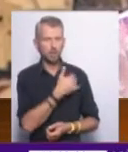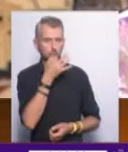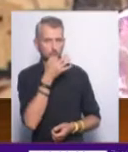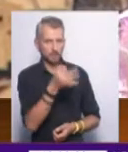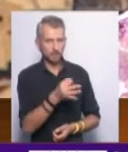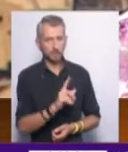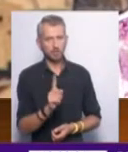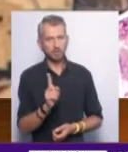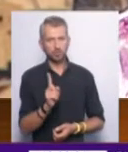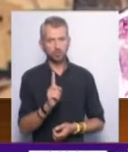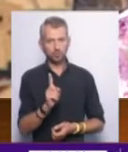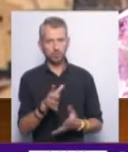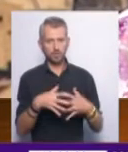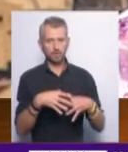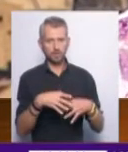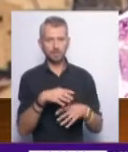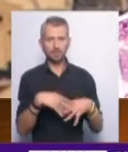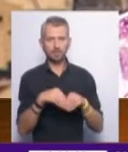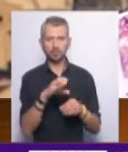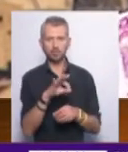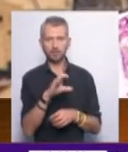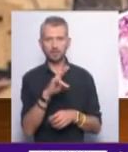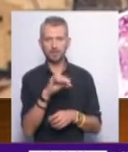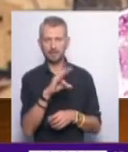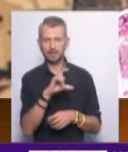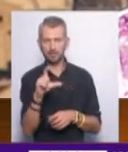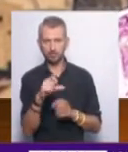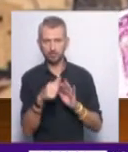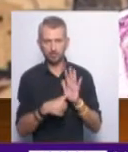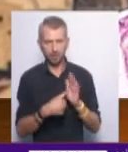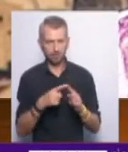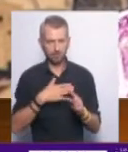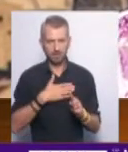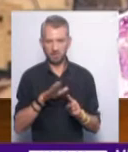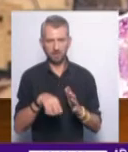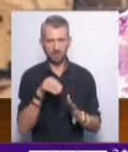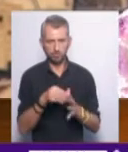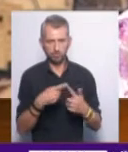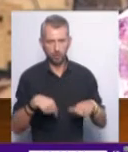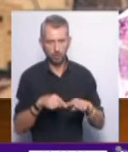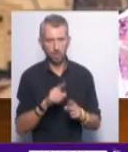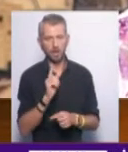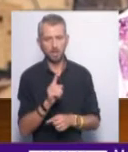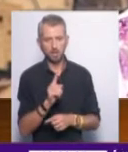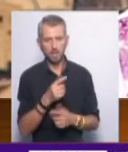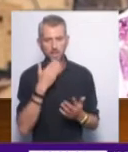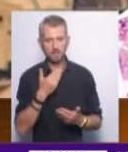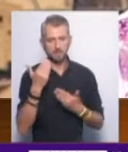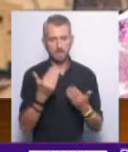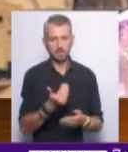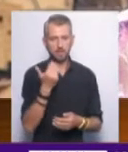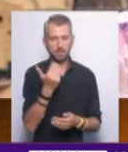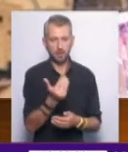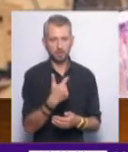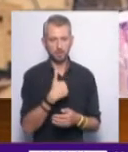що сім'ї Сосняних, 16, хоч це не мій виборчий округ, але ж звернення ваше